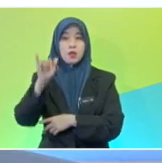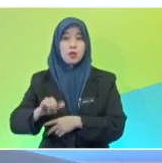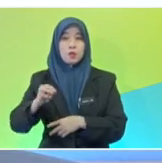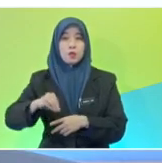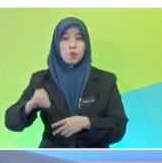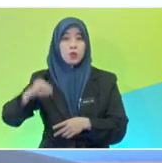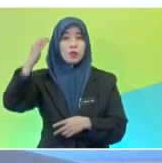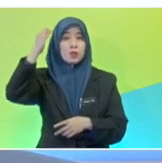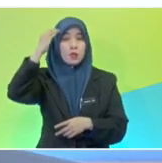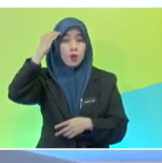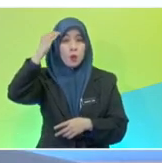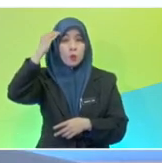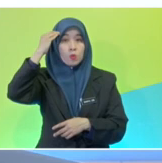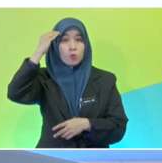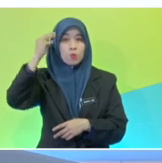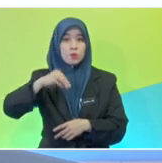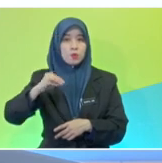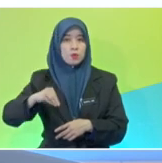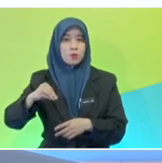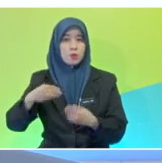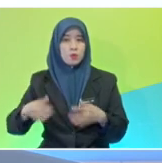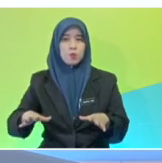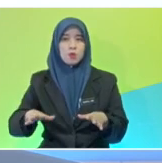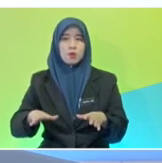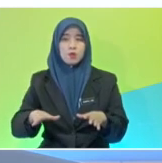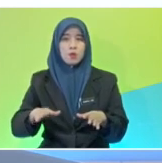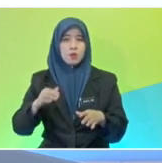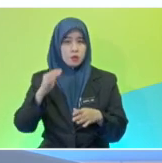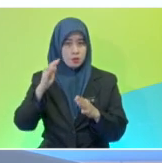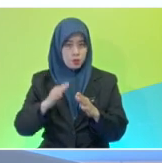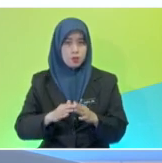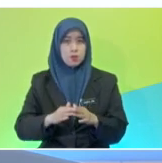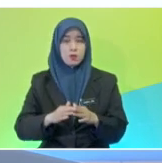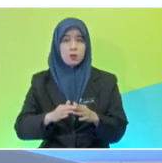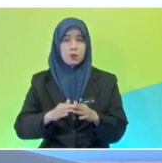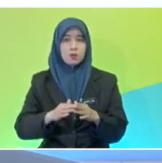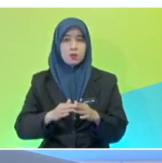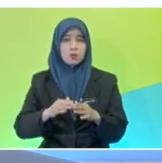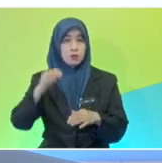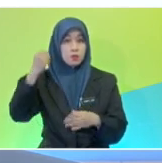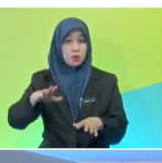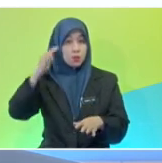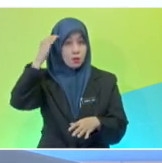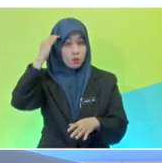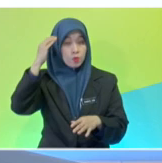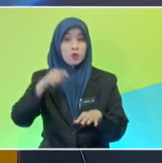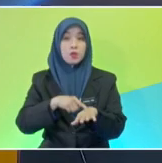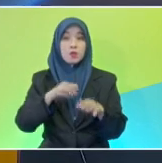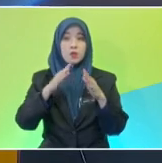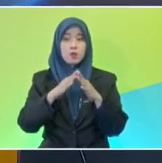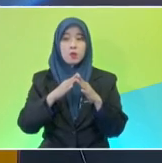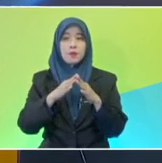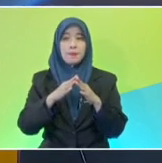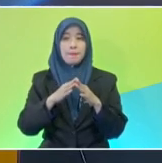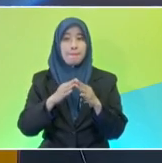Okay. Sebab cikgu rasa mesti murid kat rumah ni dah banyak kali dah dengar. Hari Senin, Rabu, Khamis, Jumaat, Sabtu, Ahad, semua dah